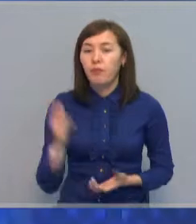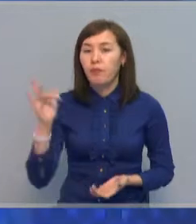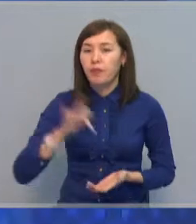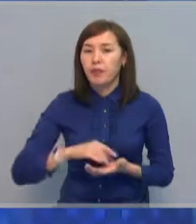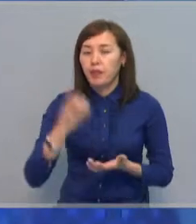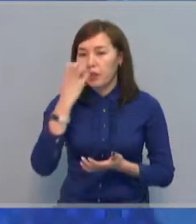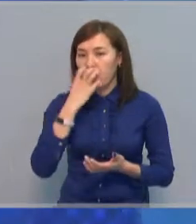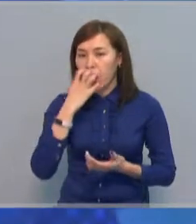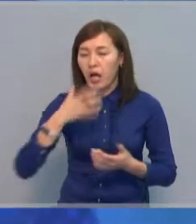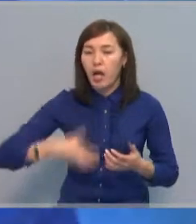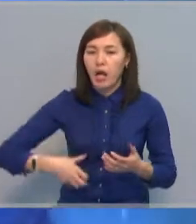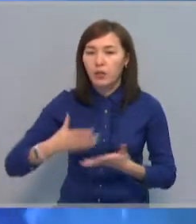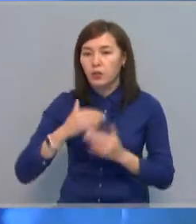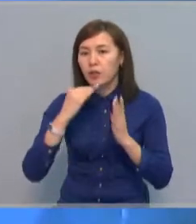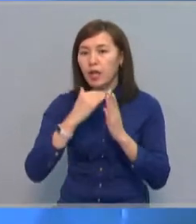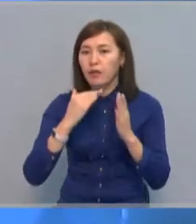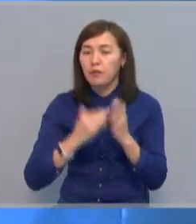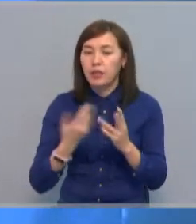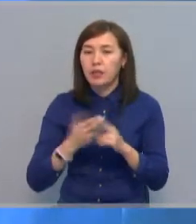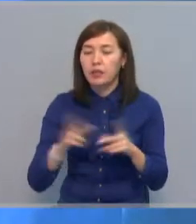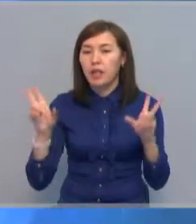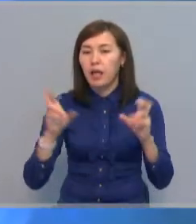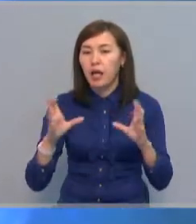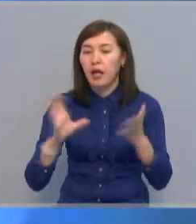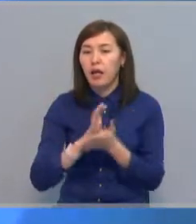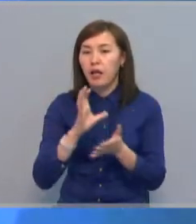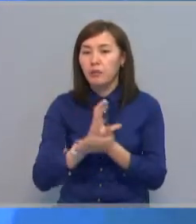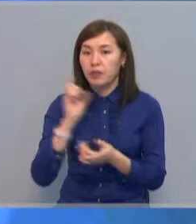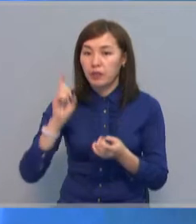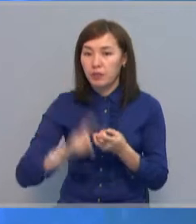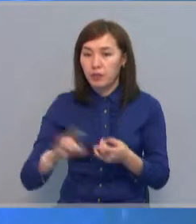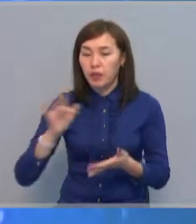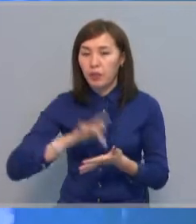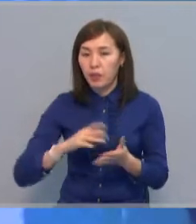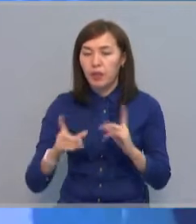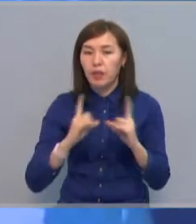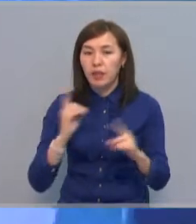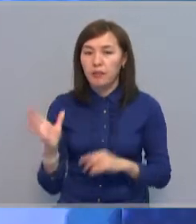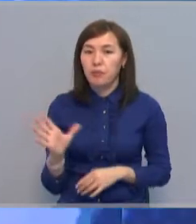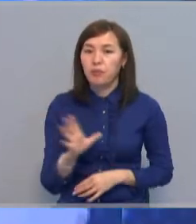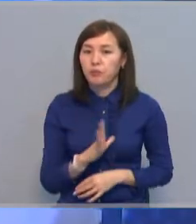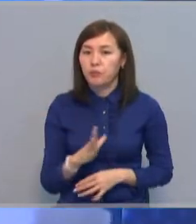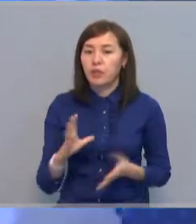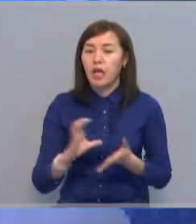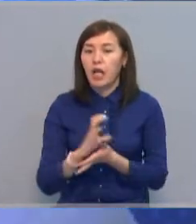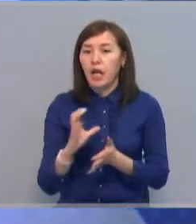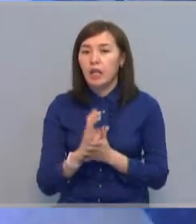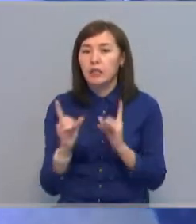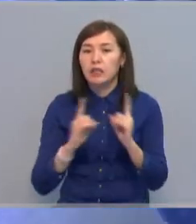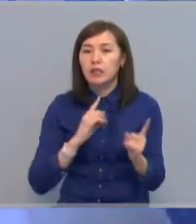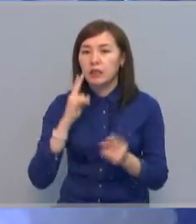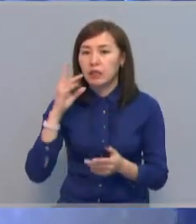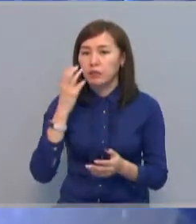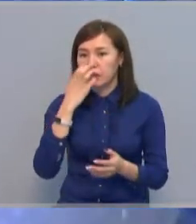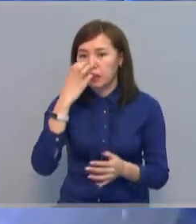Шымкент цирк аңдарсыз жаңа бағдарламалар. Осы тақырыпта ақпаратты коммуникациялық орталығында брифинг өтті. Баспасөз мәжілісінде Шымкент